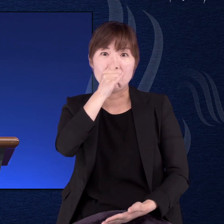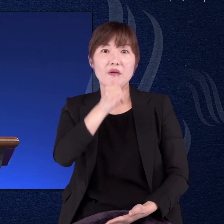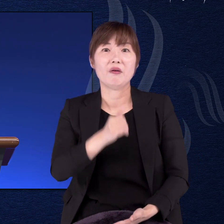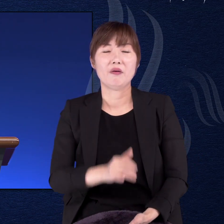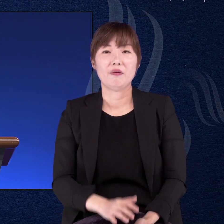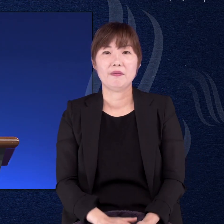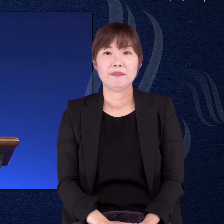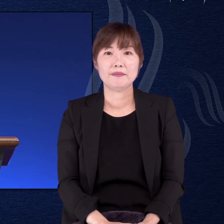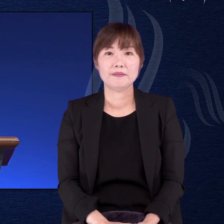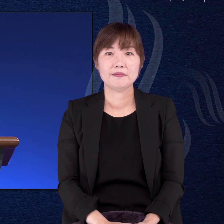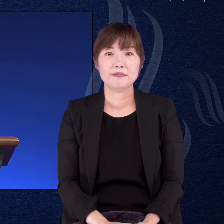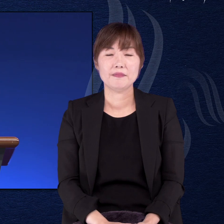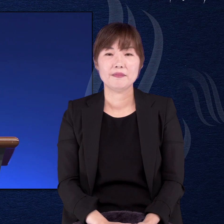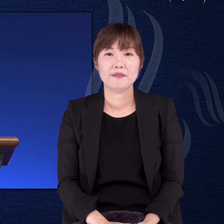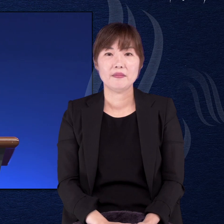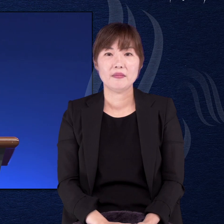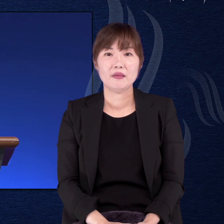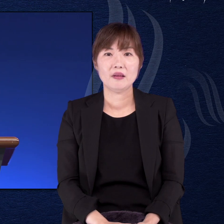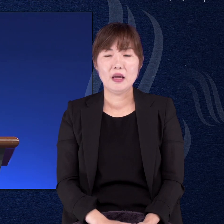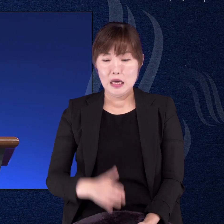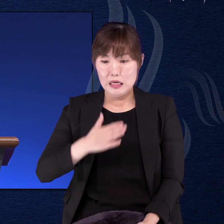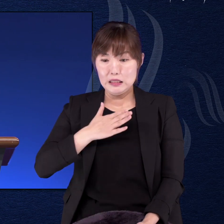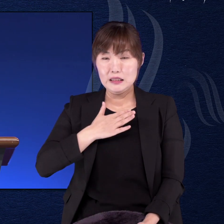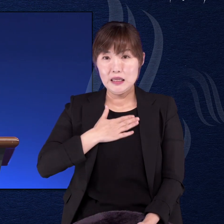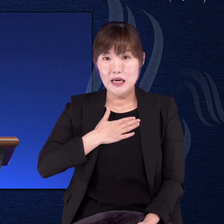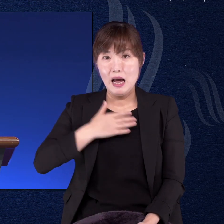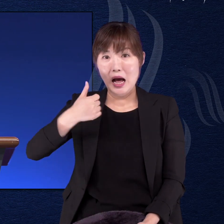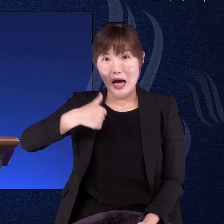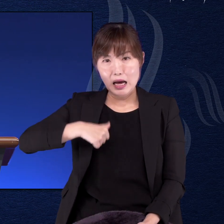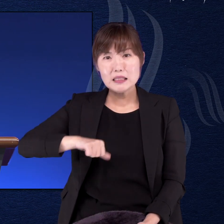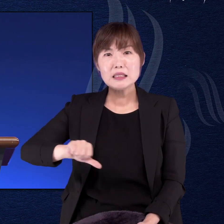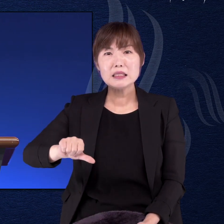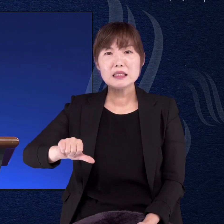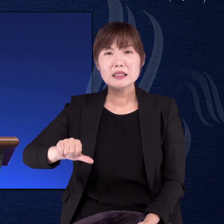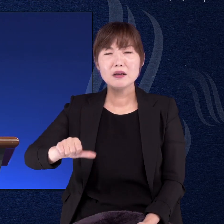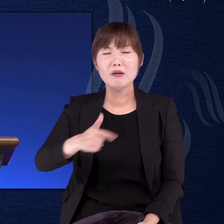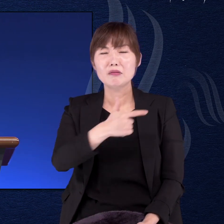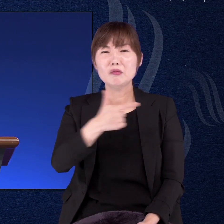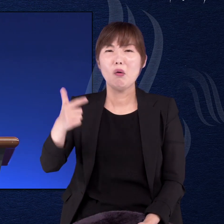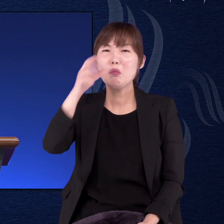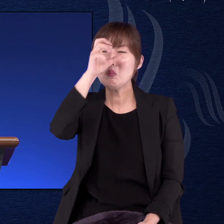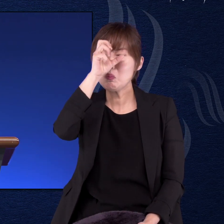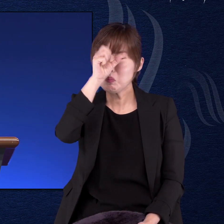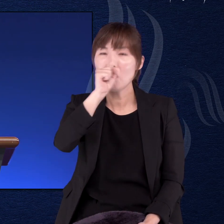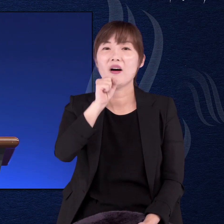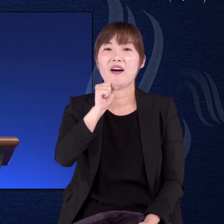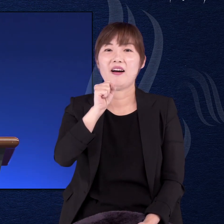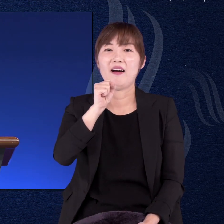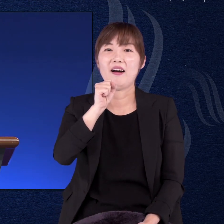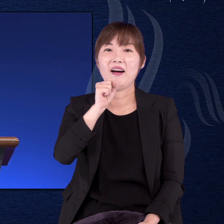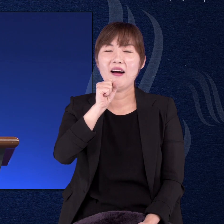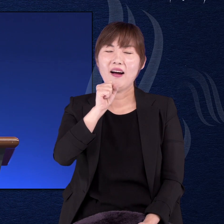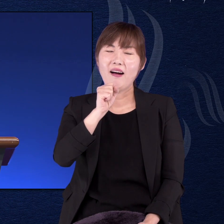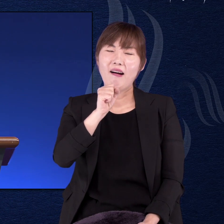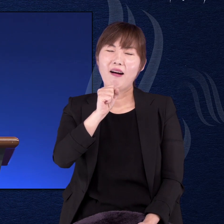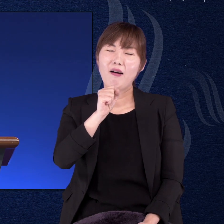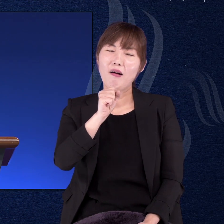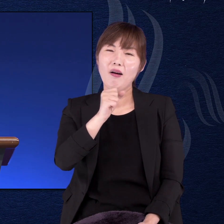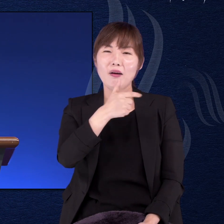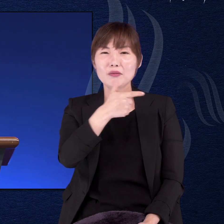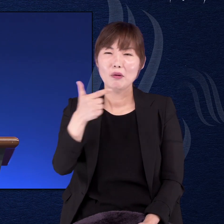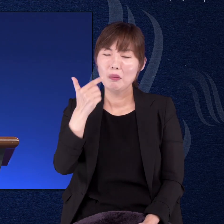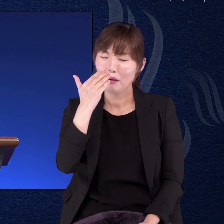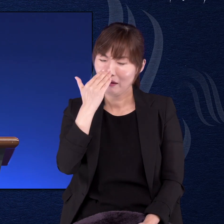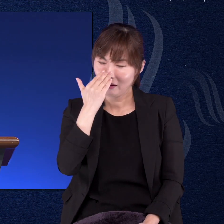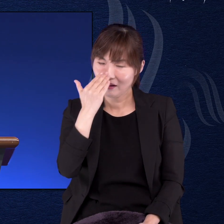우리 아들이 참 착하거든요. 남들이 보면, 야, 어떻게 아들이 저렇게 스윗해요? 어쩜 저래요? 이래요.